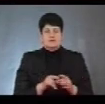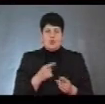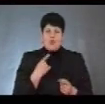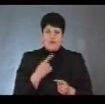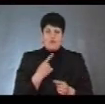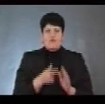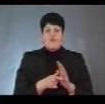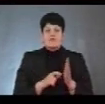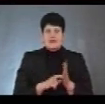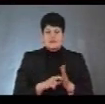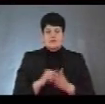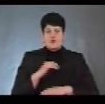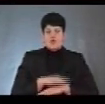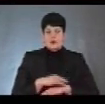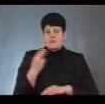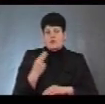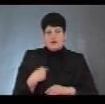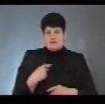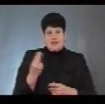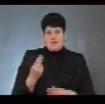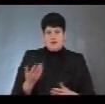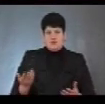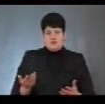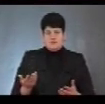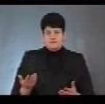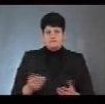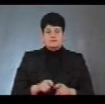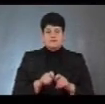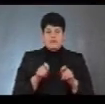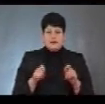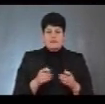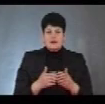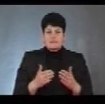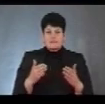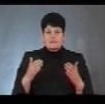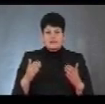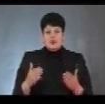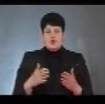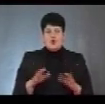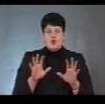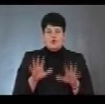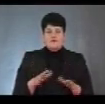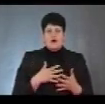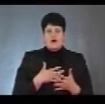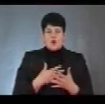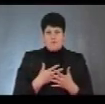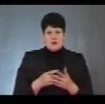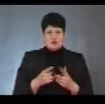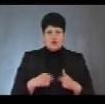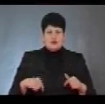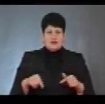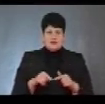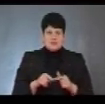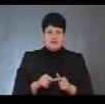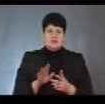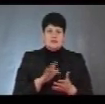бо в класі на уроках малювання вона не малює. Відкриває виставку «Сонячна весна» голова громадської організації «Центр сприяння дітям з